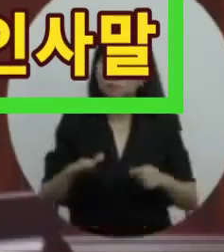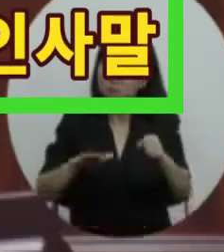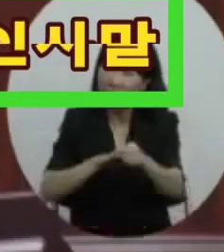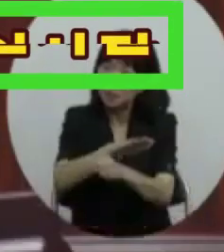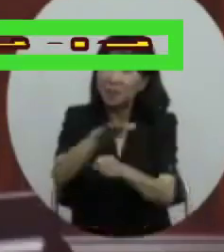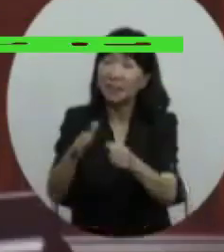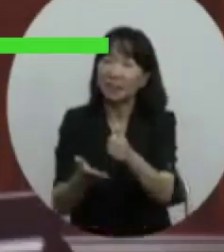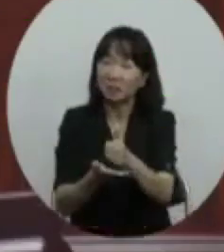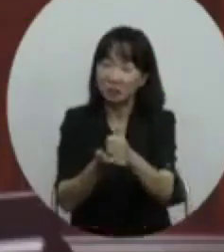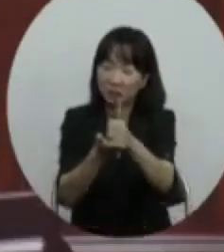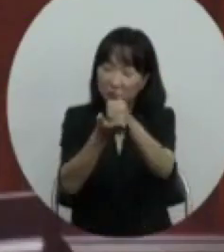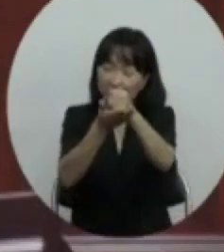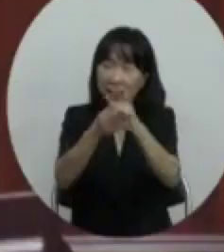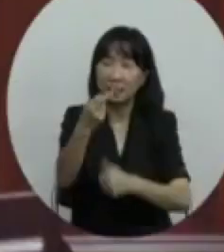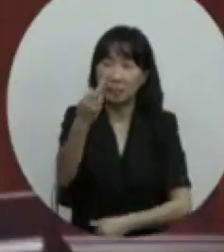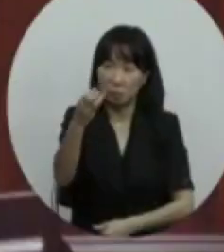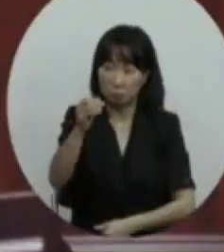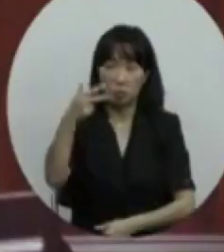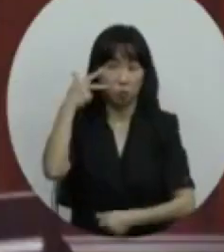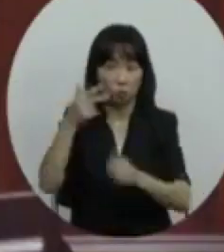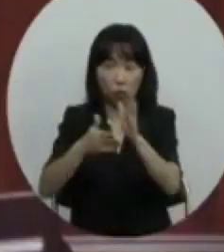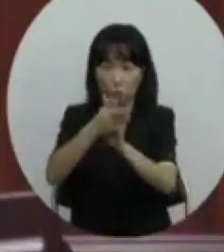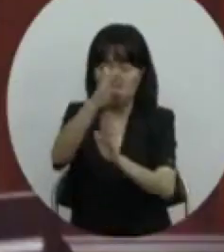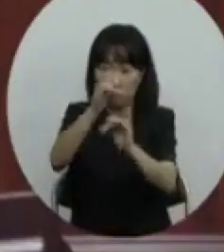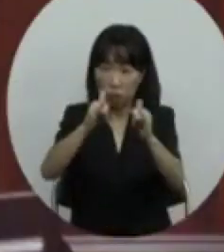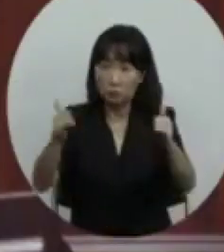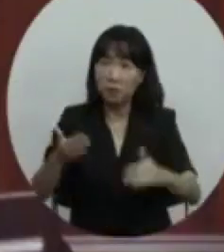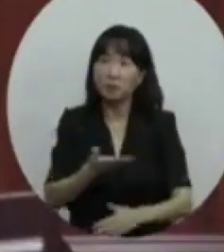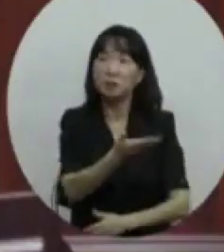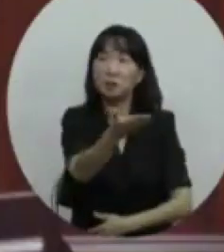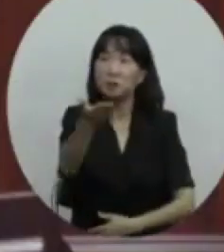사랑하고 존경하는 12만 여주시민 여러분,